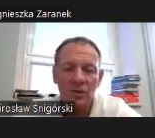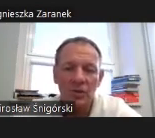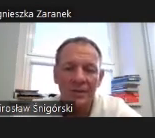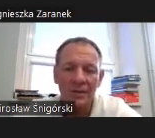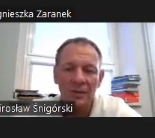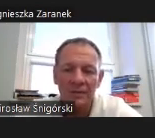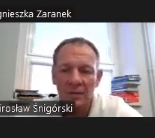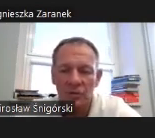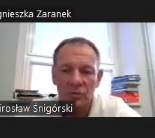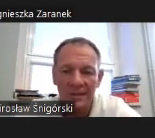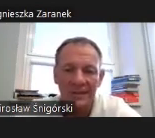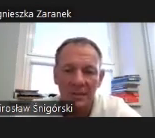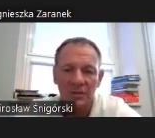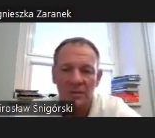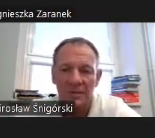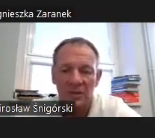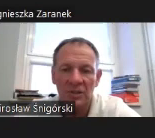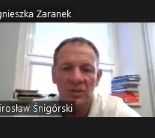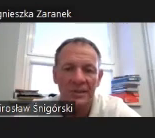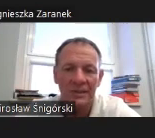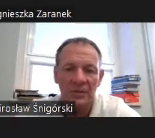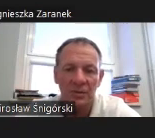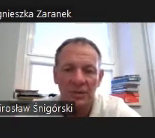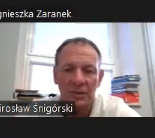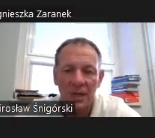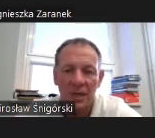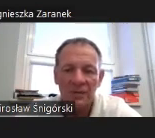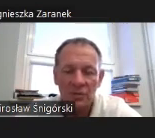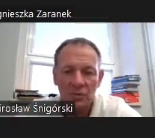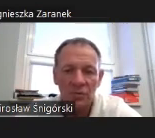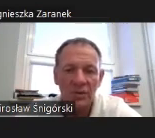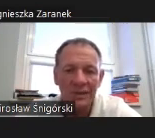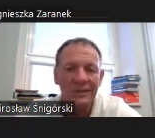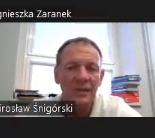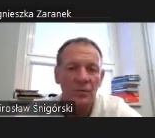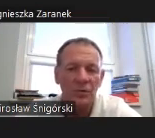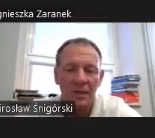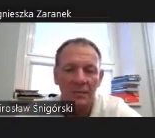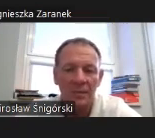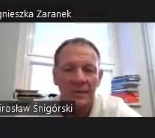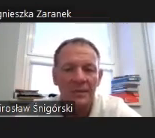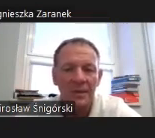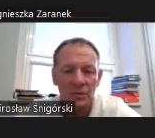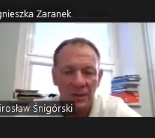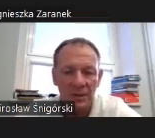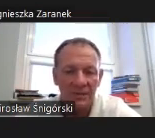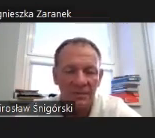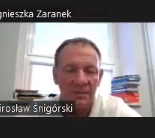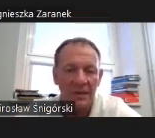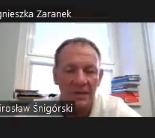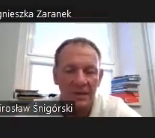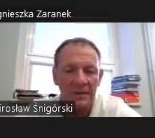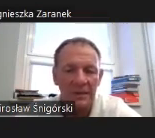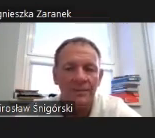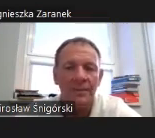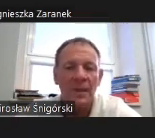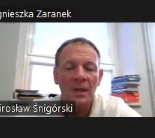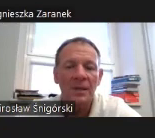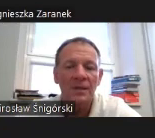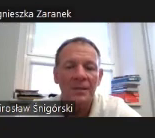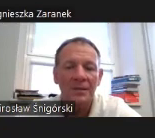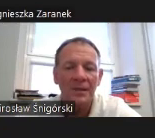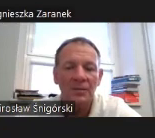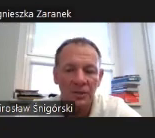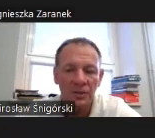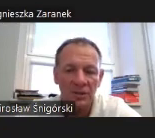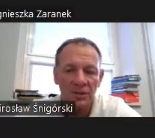ten jeden uczeń dodatkowo kosztuje 118 tysięcy złotych w stosunku do innego ucznia, bo jest nauczyciel wspomagający,